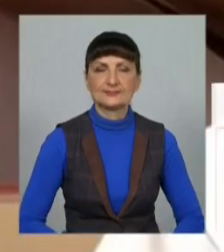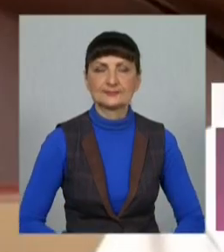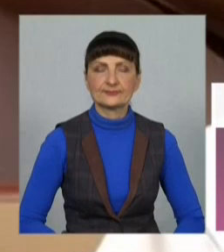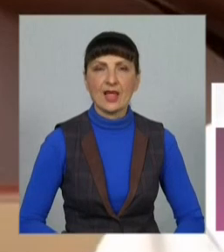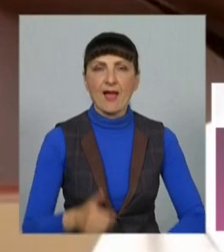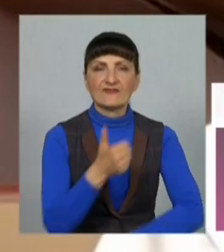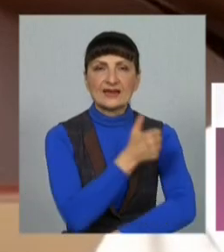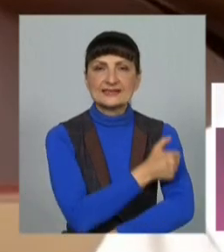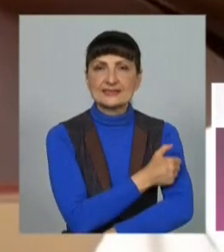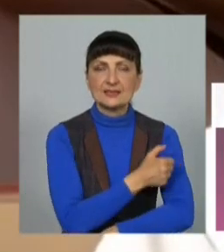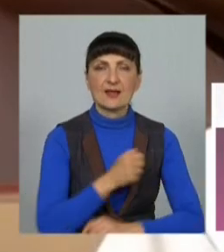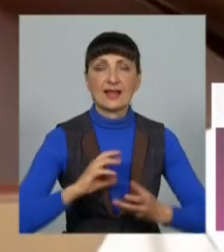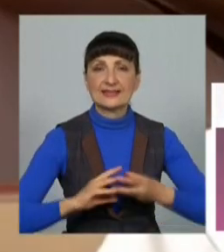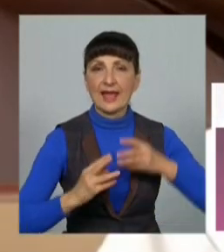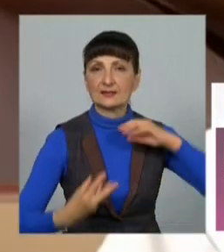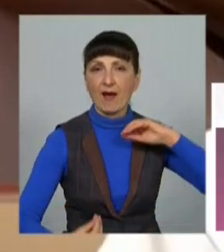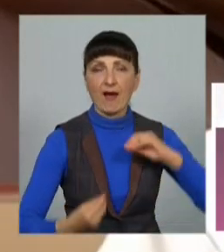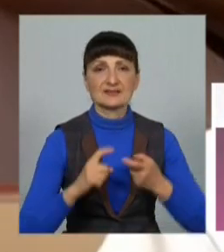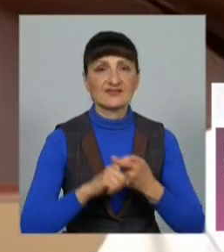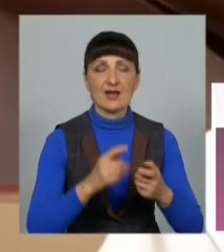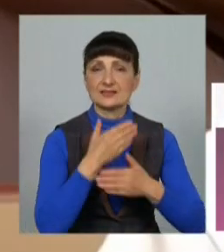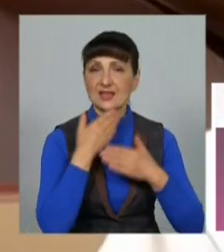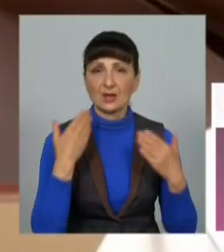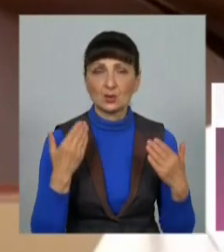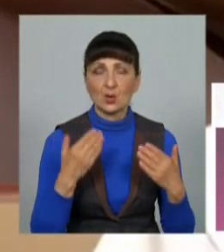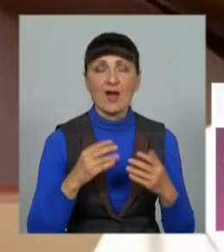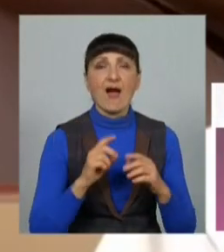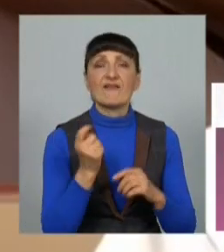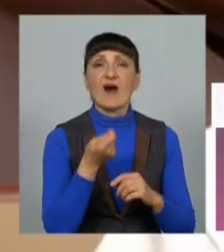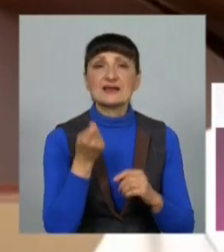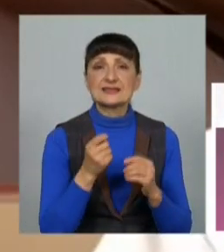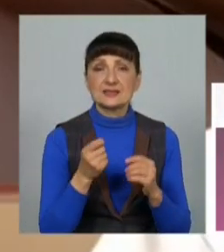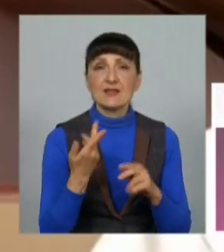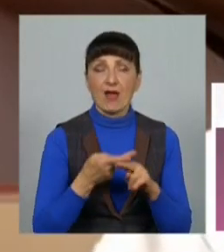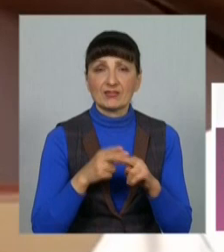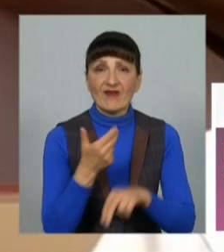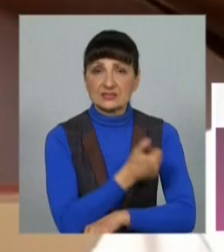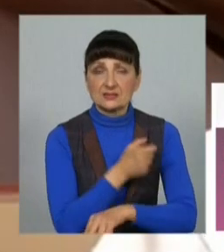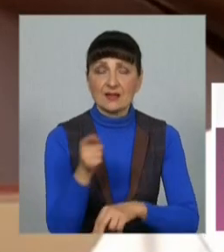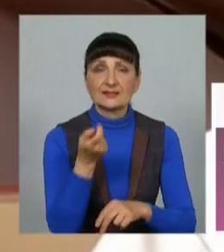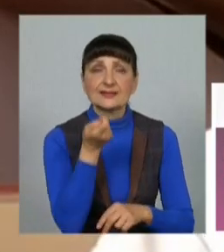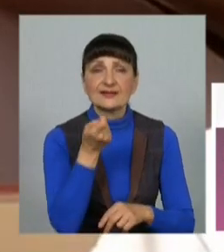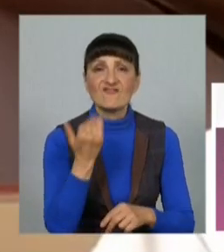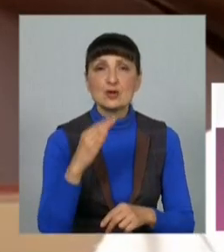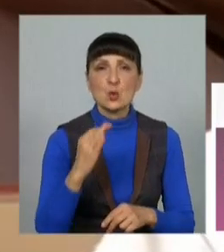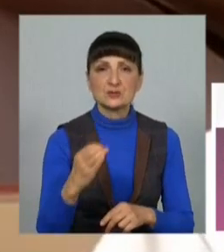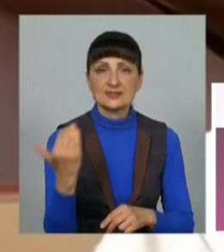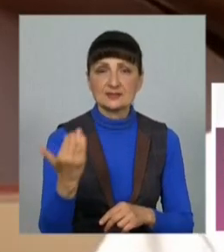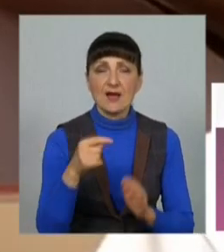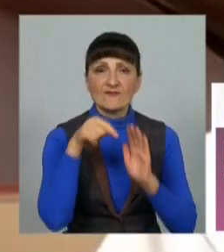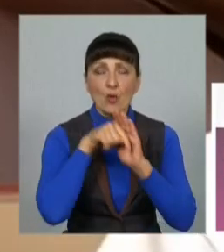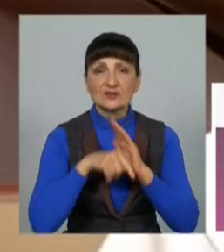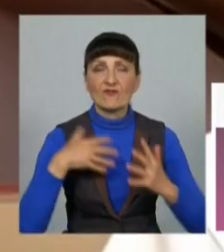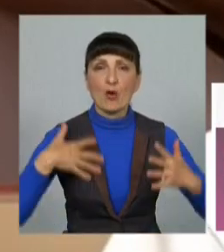Вакцина не имеет отношения к нашей ДНК. Это кусочек генетического кода вируса. Он вводится в наш организм для того, чтобы